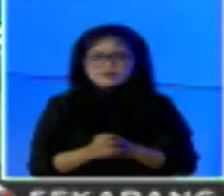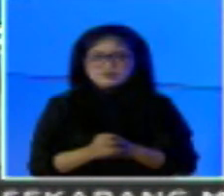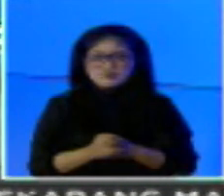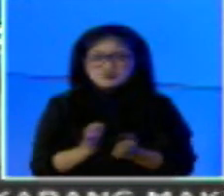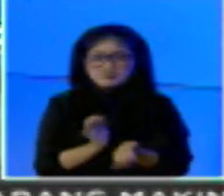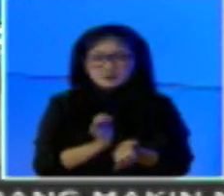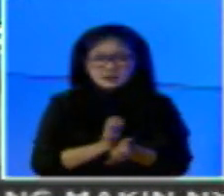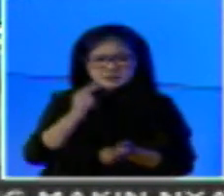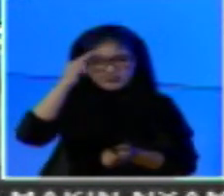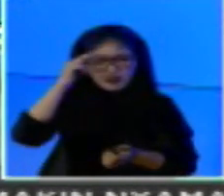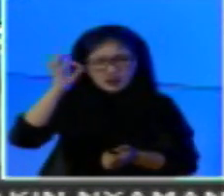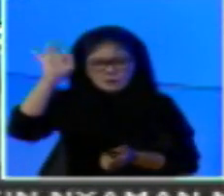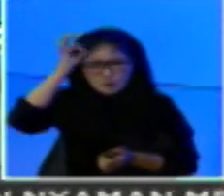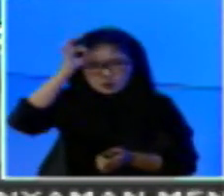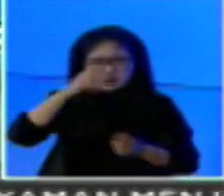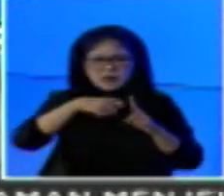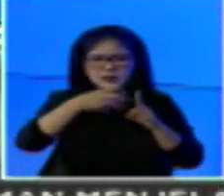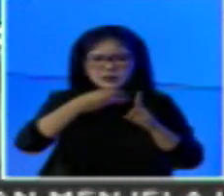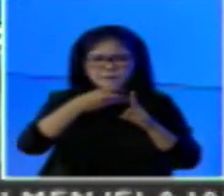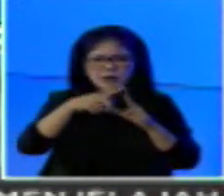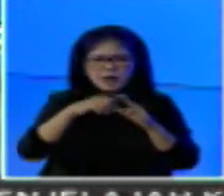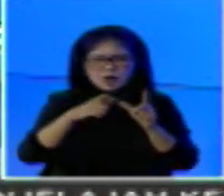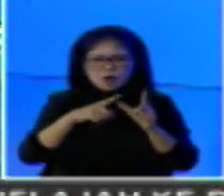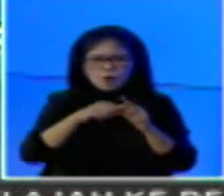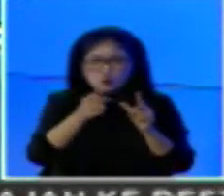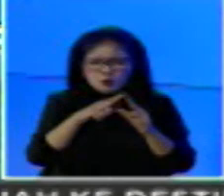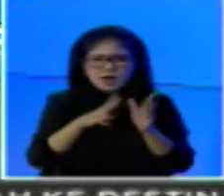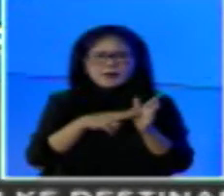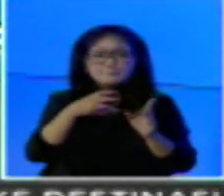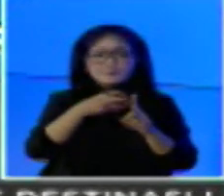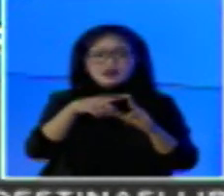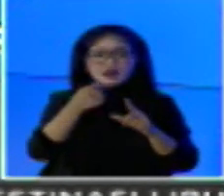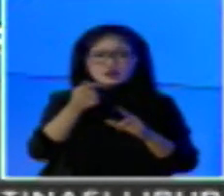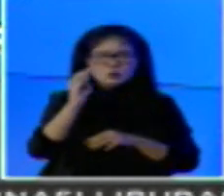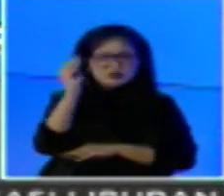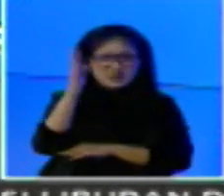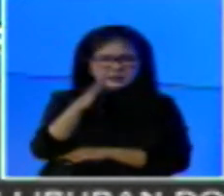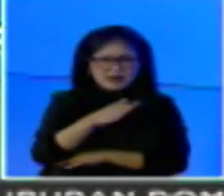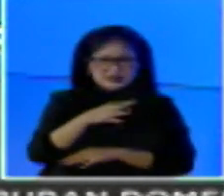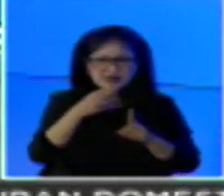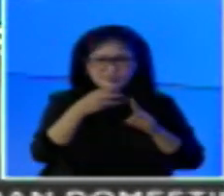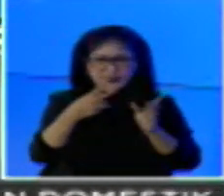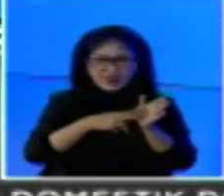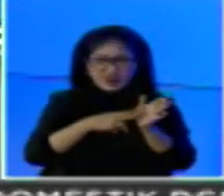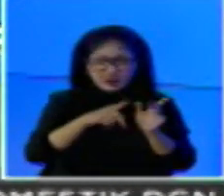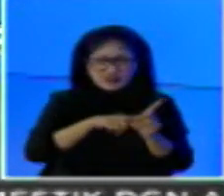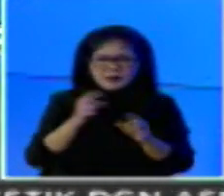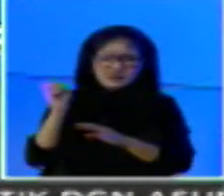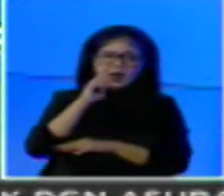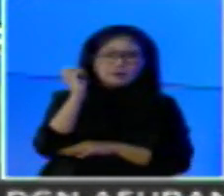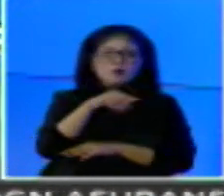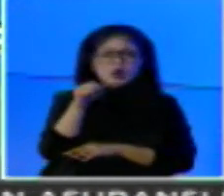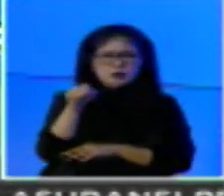Pemirsa, mantan Kapolsek Kebayoran Baru Jakarta Selatan AKBP Bedi Alamsyah diperiksa Propam Polda Metro Jaya. Ia diperiksa